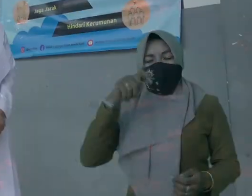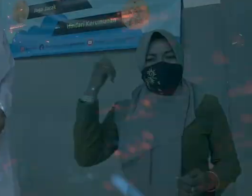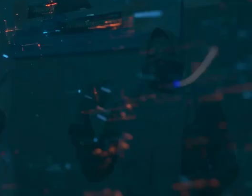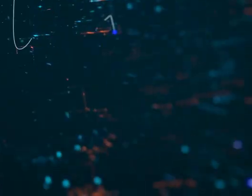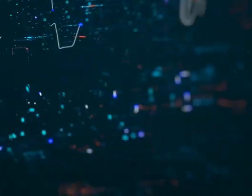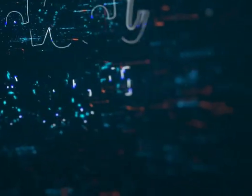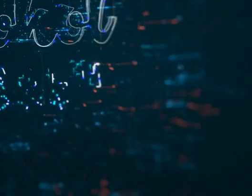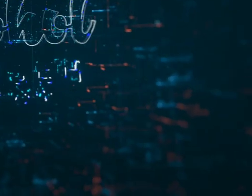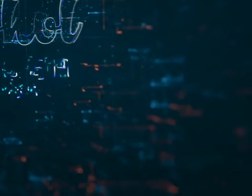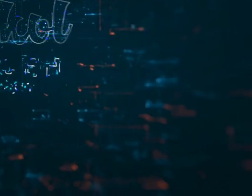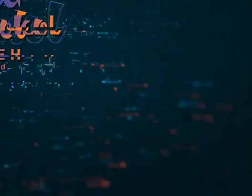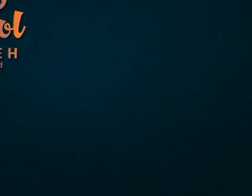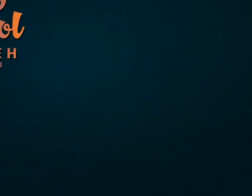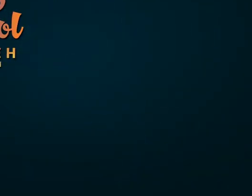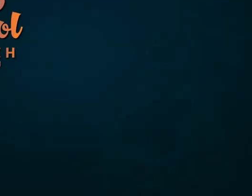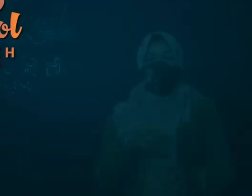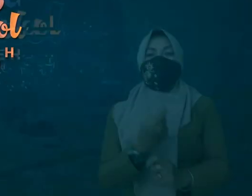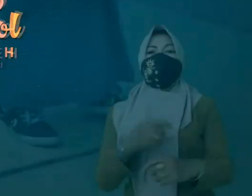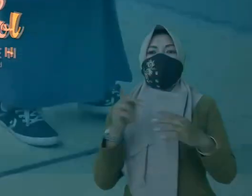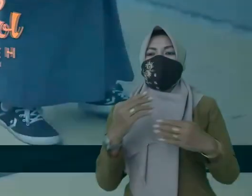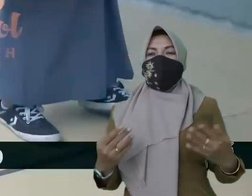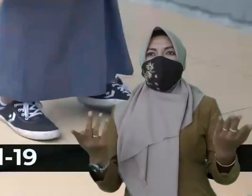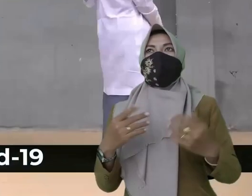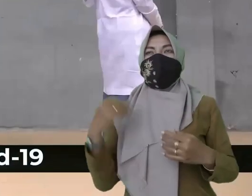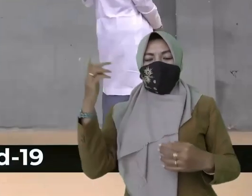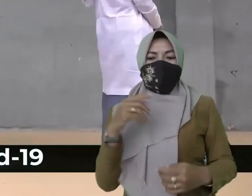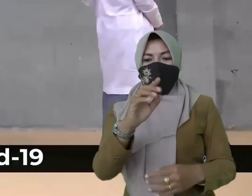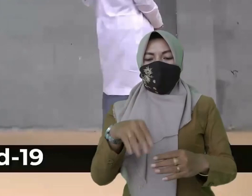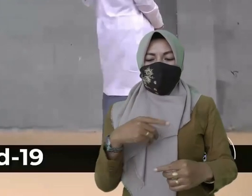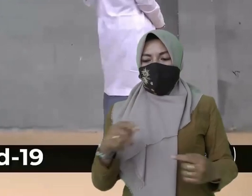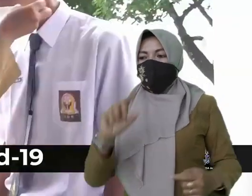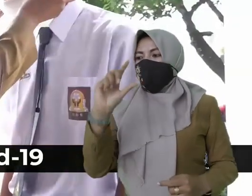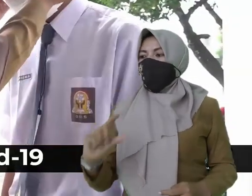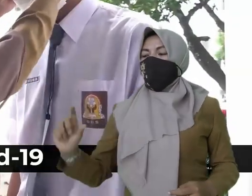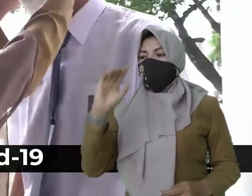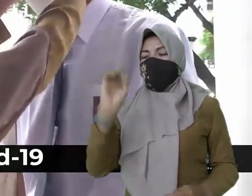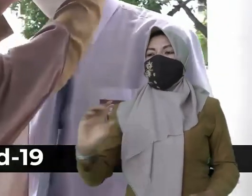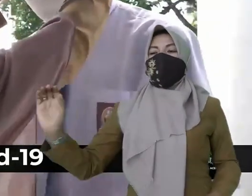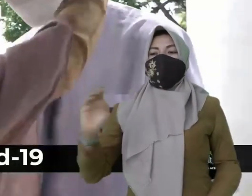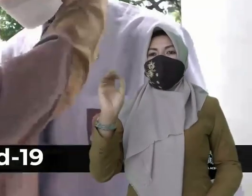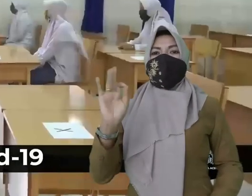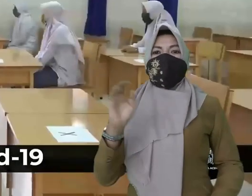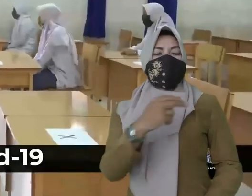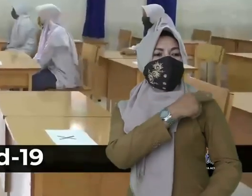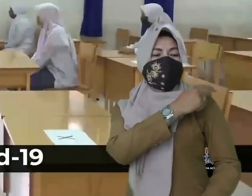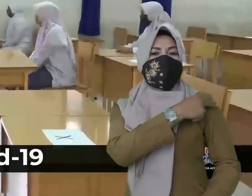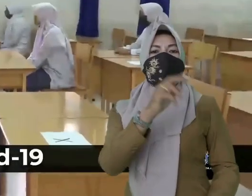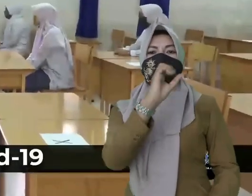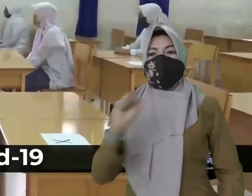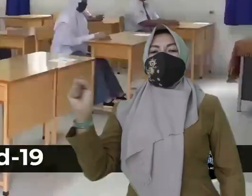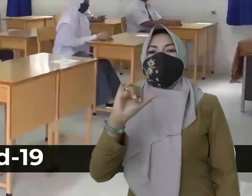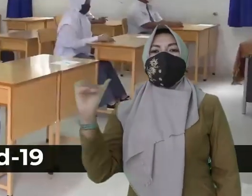Usaha dan doa terus dilakukan. Marilah terus berikhtiar. Berikut gejala dan pencegahan COVID-19